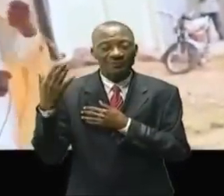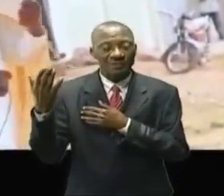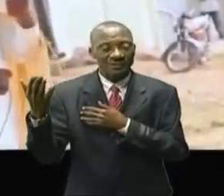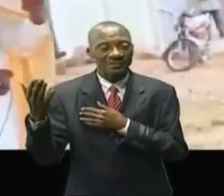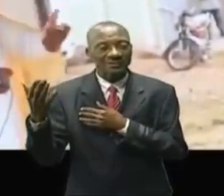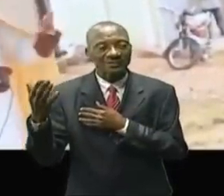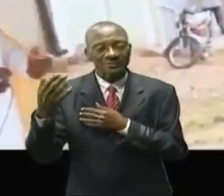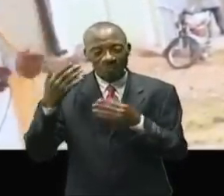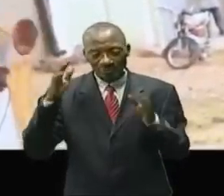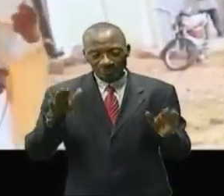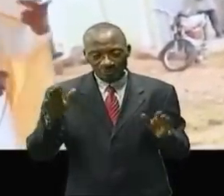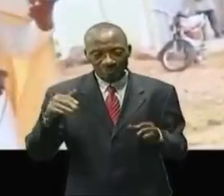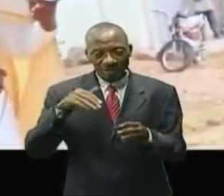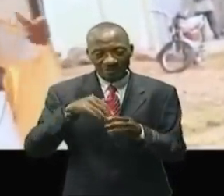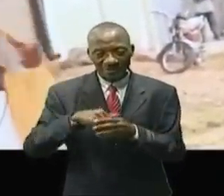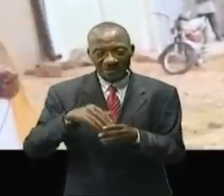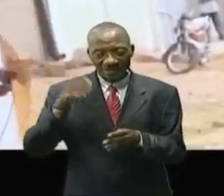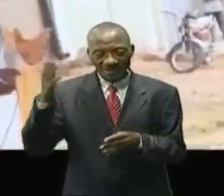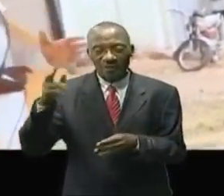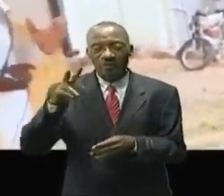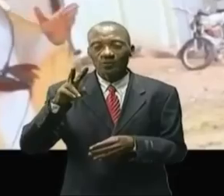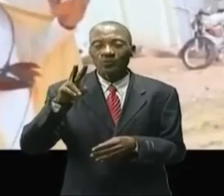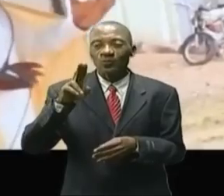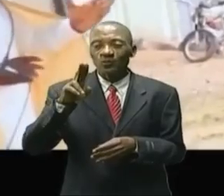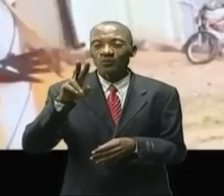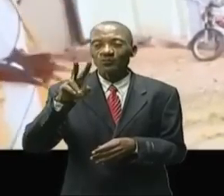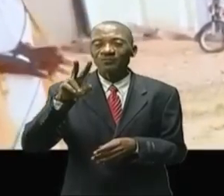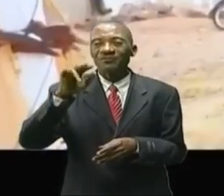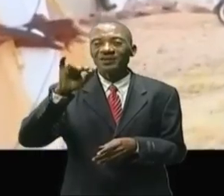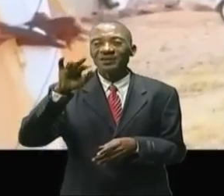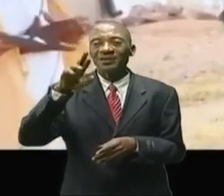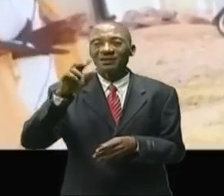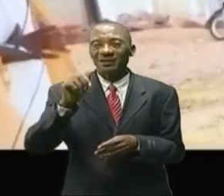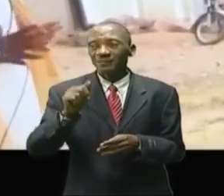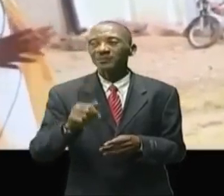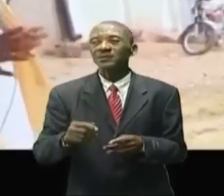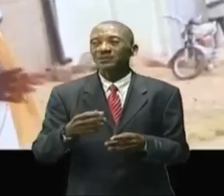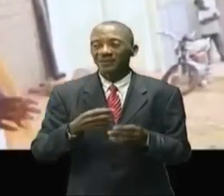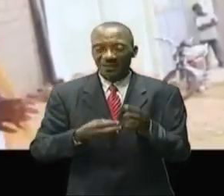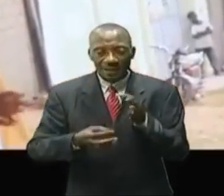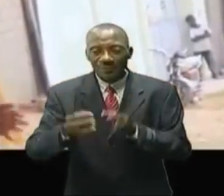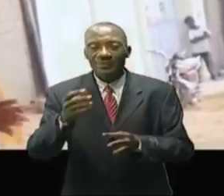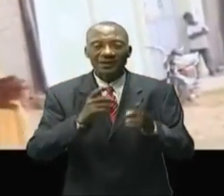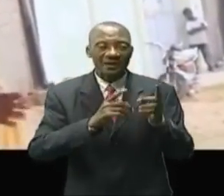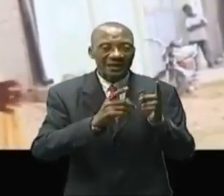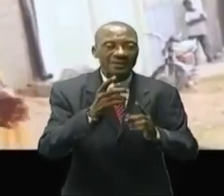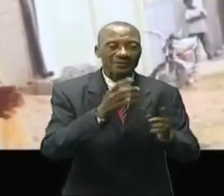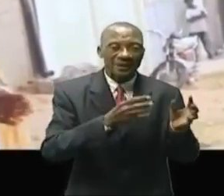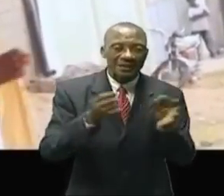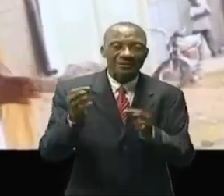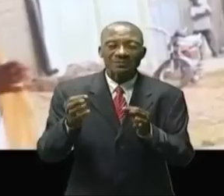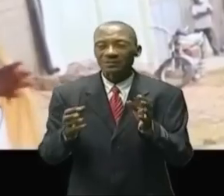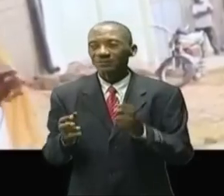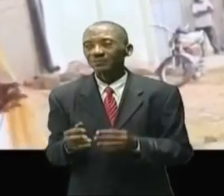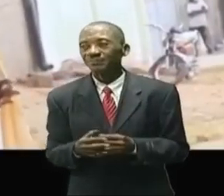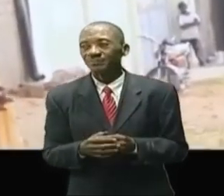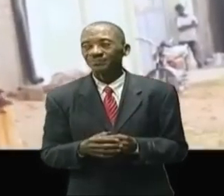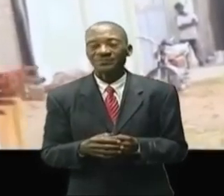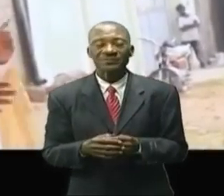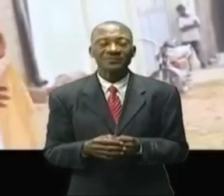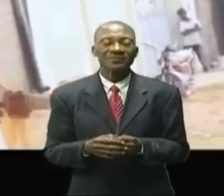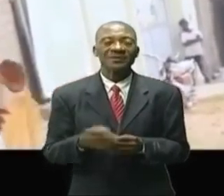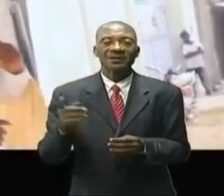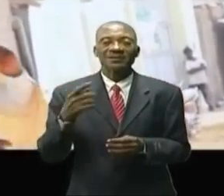tel ou tel autre acte. Choisissez-vous les gens qu'il faut. Laissons les tribalismes. Regardons